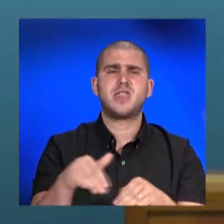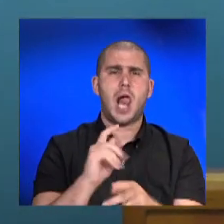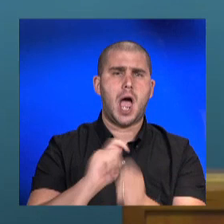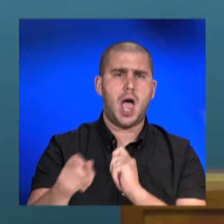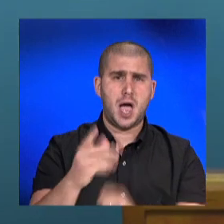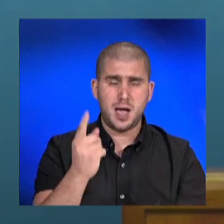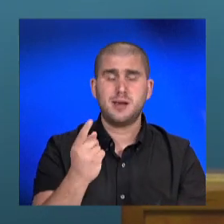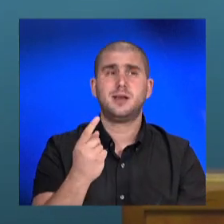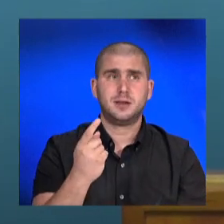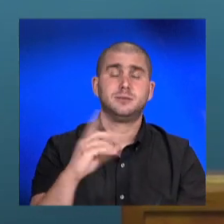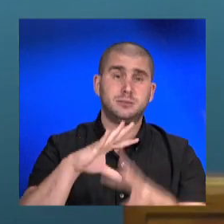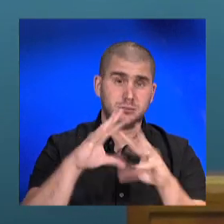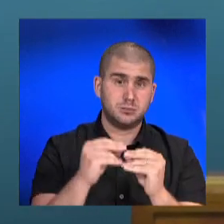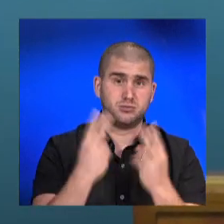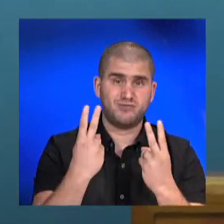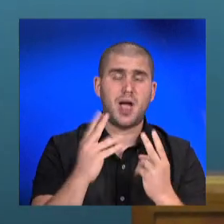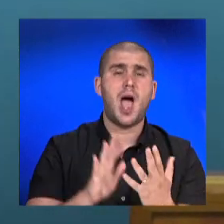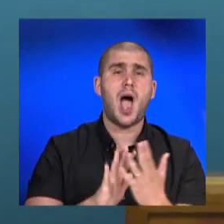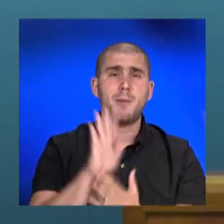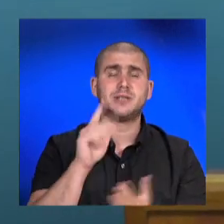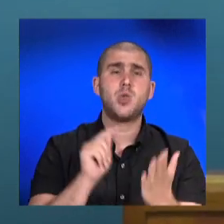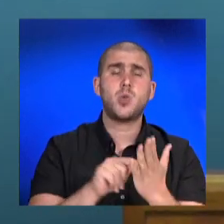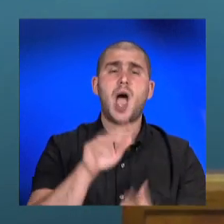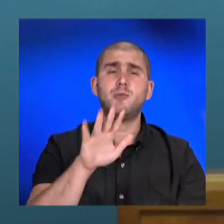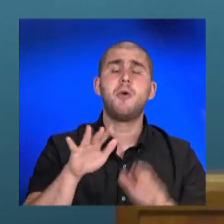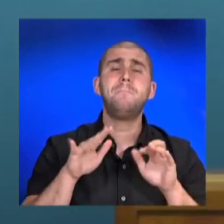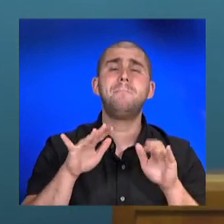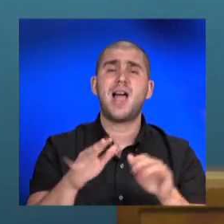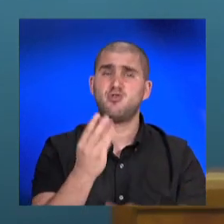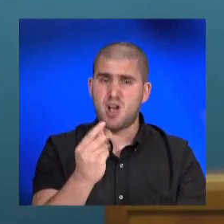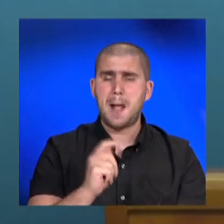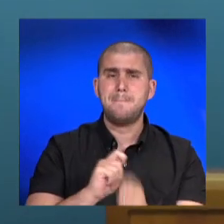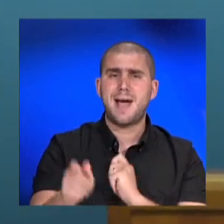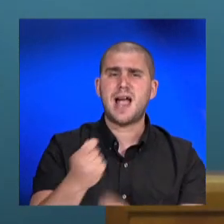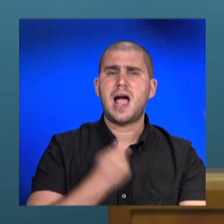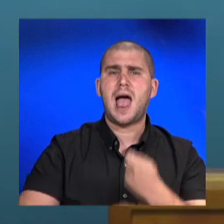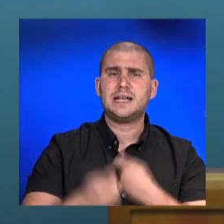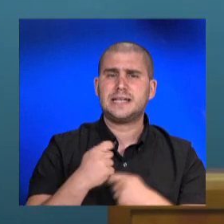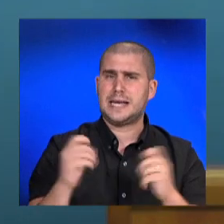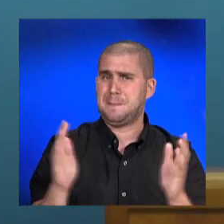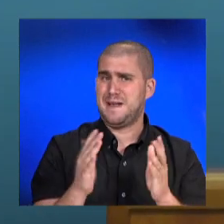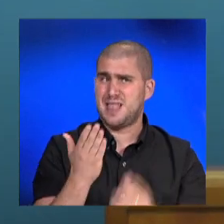בסך של 15.5 מיליארד שקל, מענק לעסקים קטנים ובינוניים